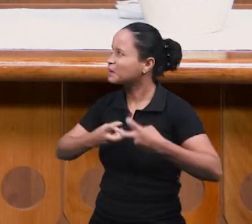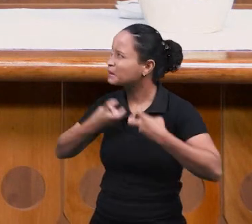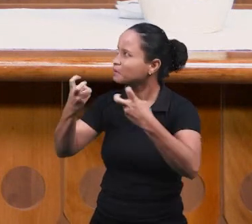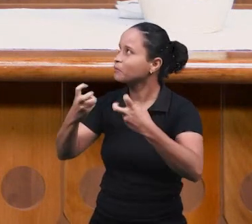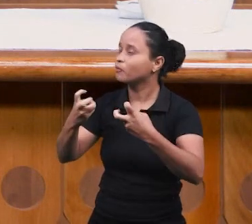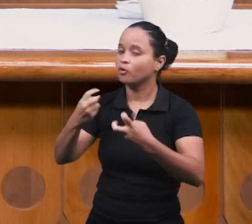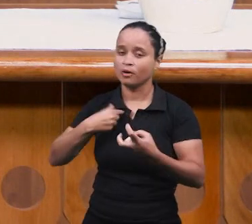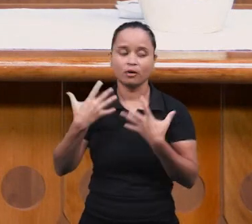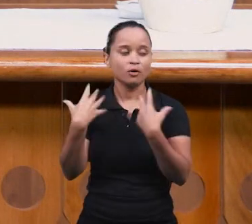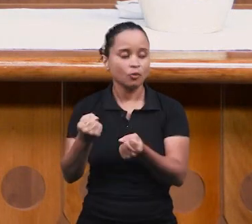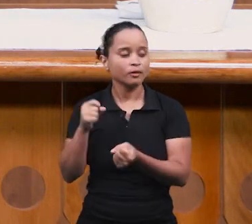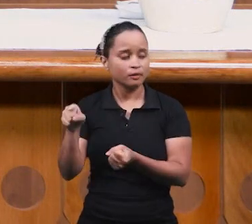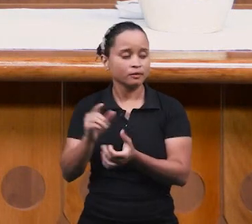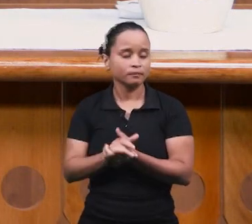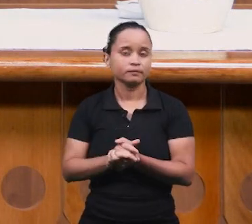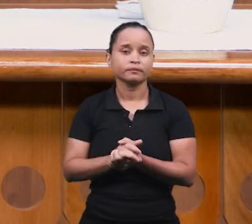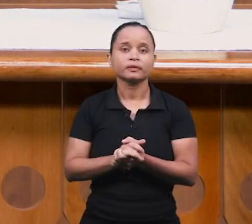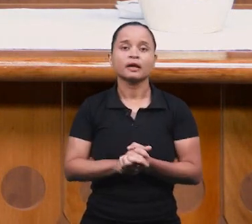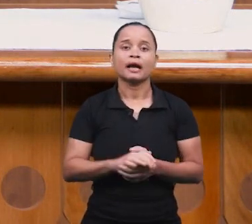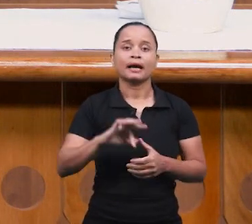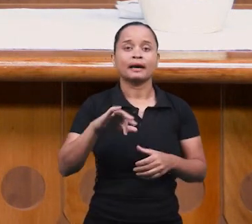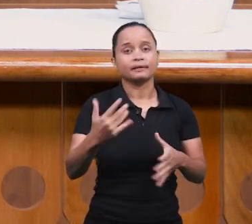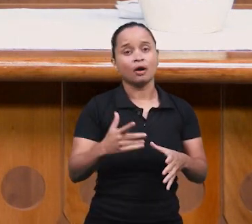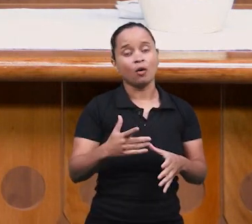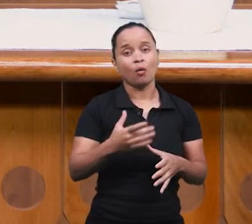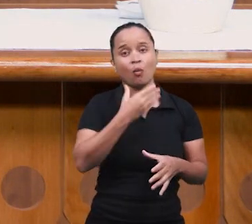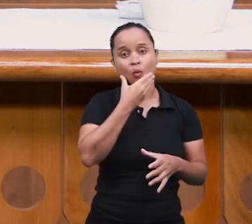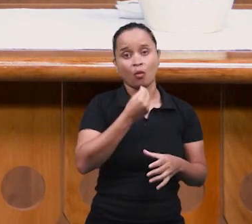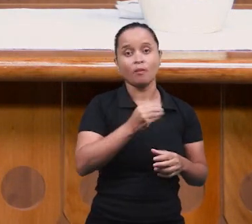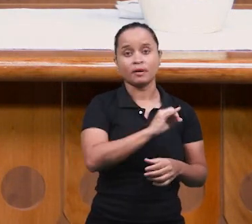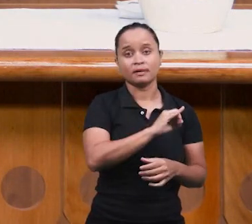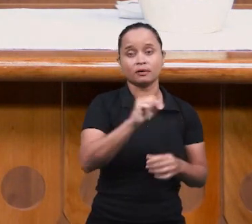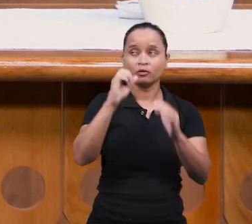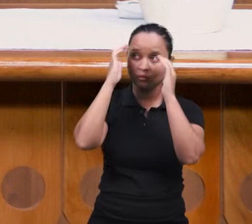est arrivée jusqu'à moi. Donc, Ésaïe, il revient,